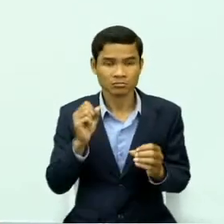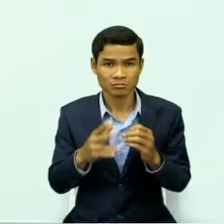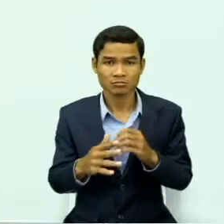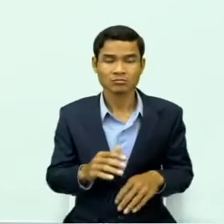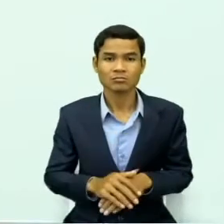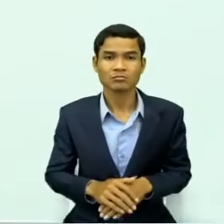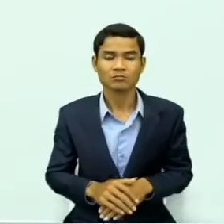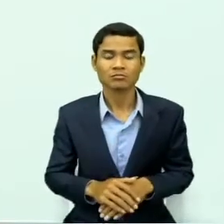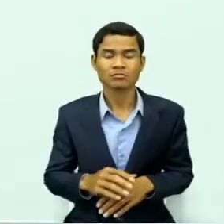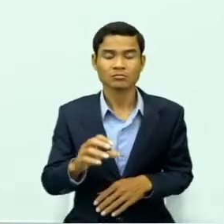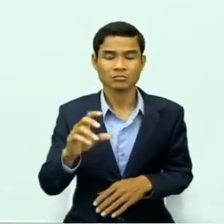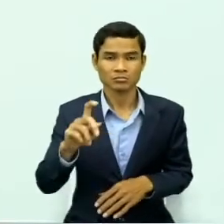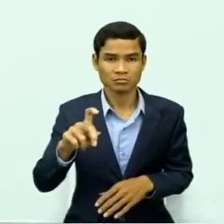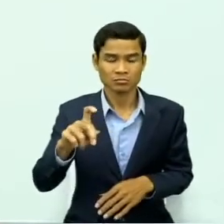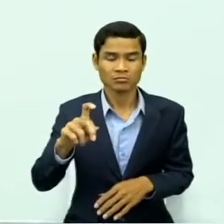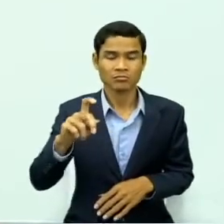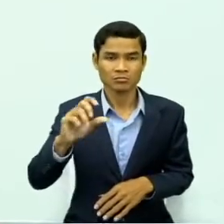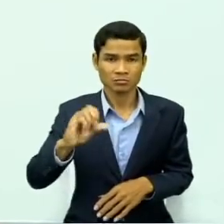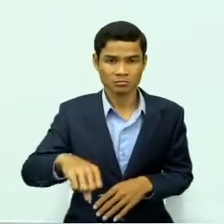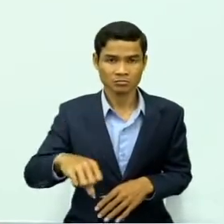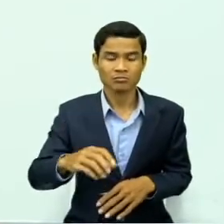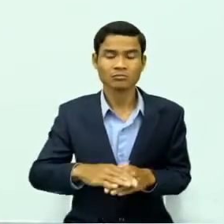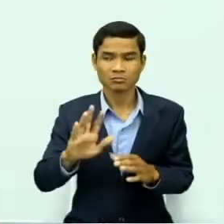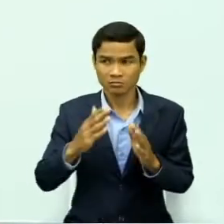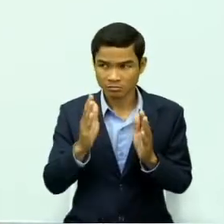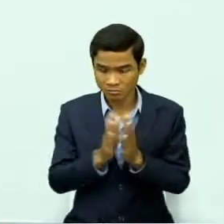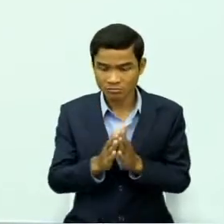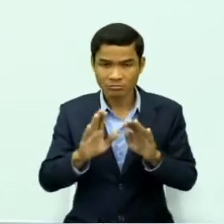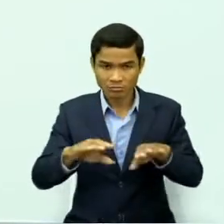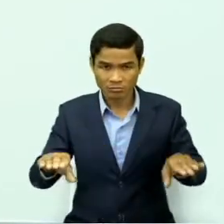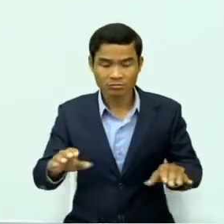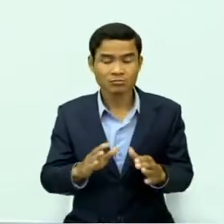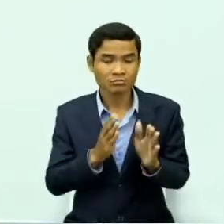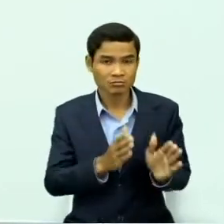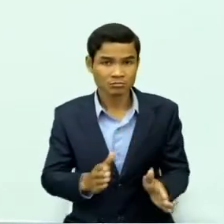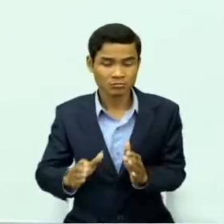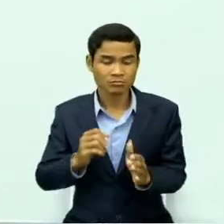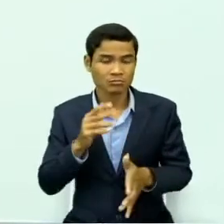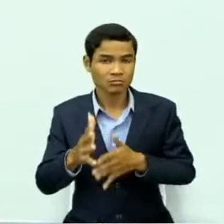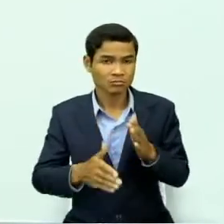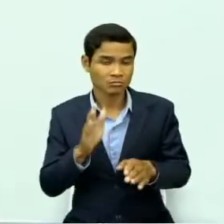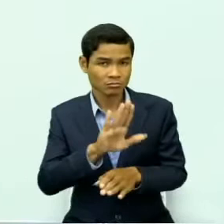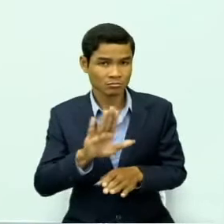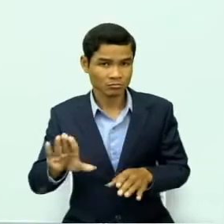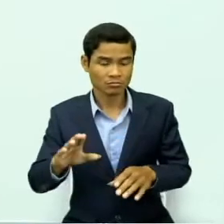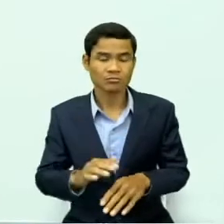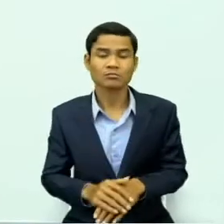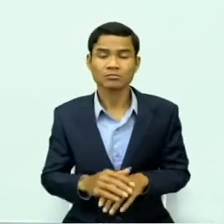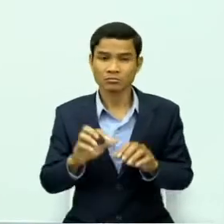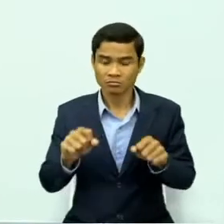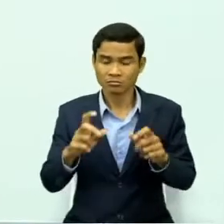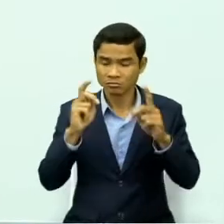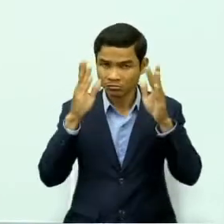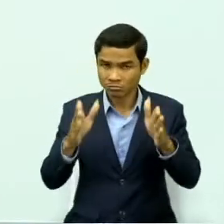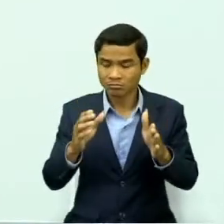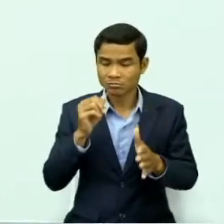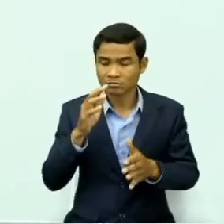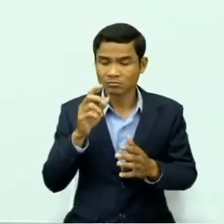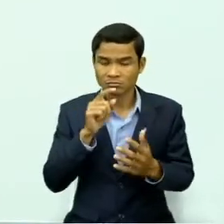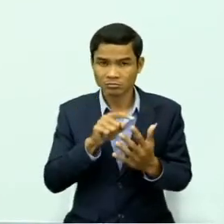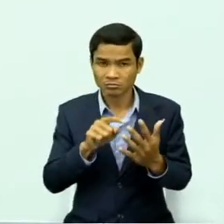đám phlờ. Ở cốn con triếm ăn lơ sâu đại khá lôn ái. Chà nẹ cử rộp